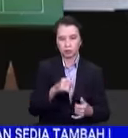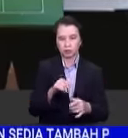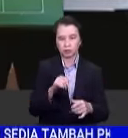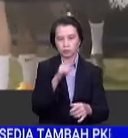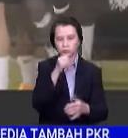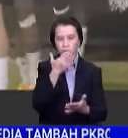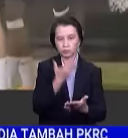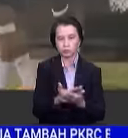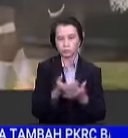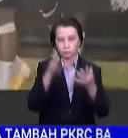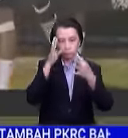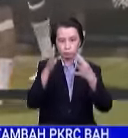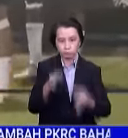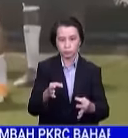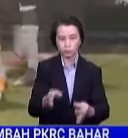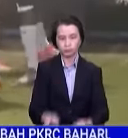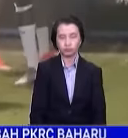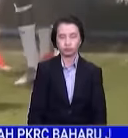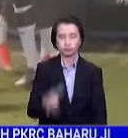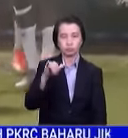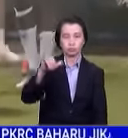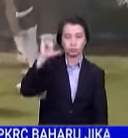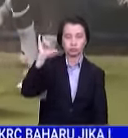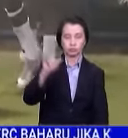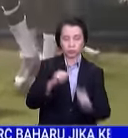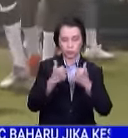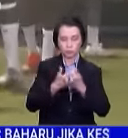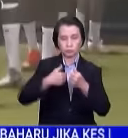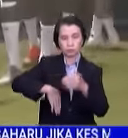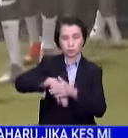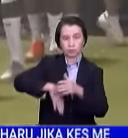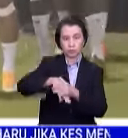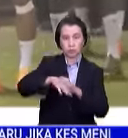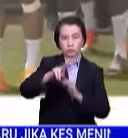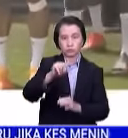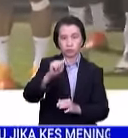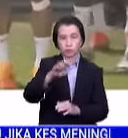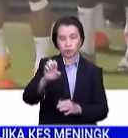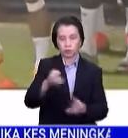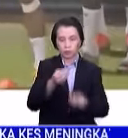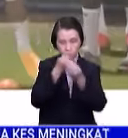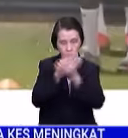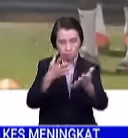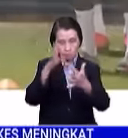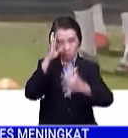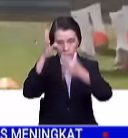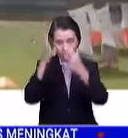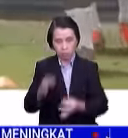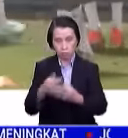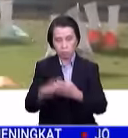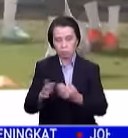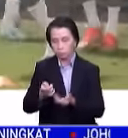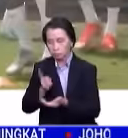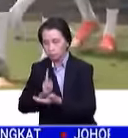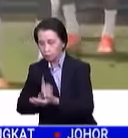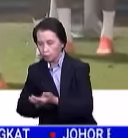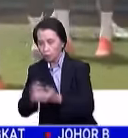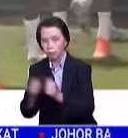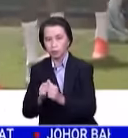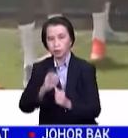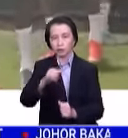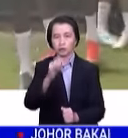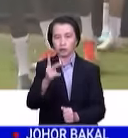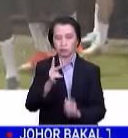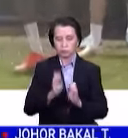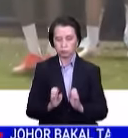result. Pada semalam, Persatuan Bola Sepak UAE mengumumkan keputusan itu selepas perbincangan dengan